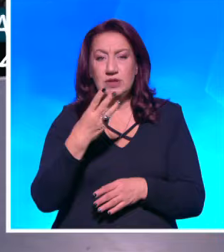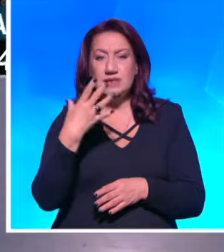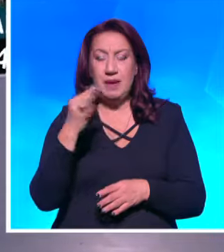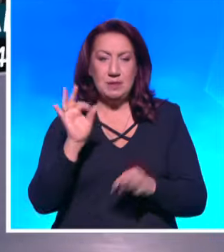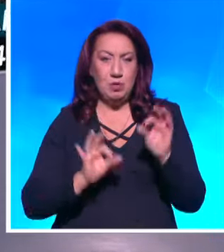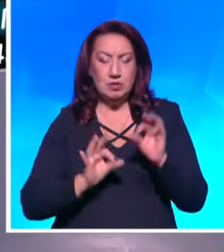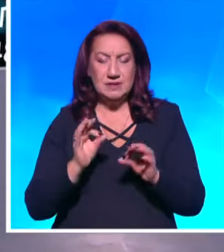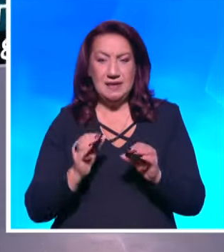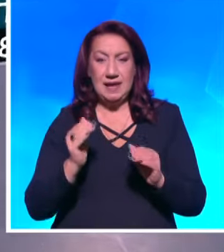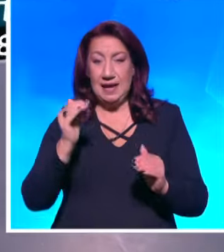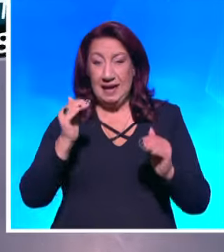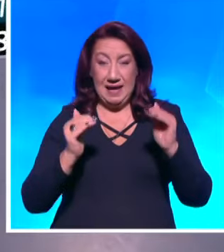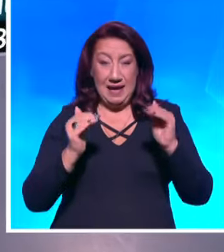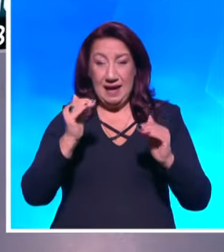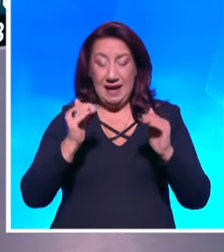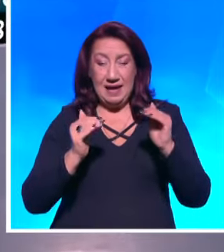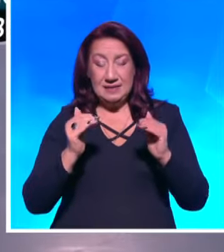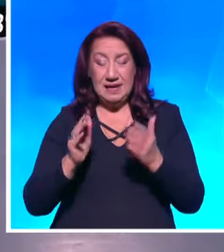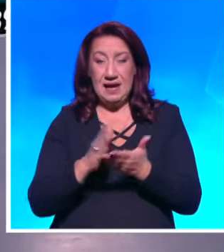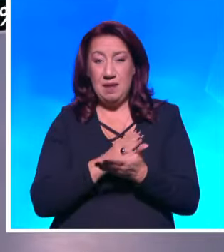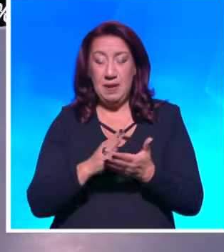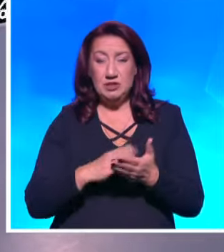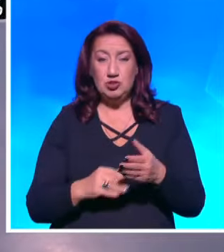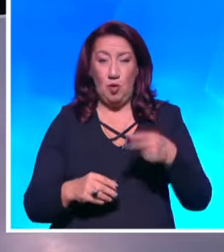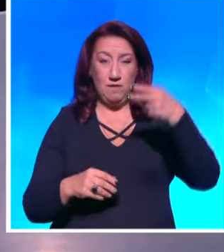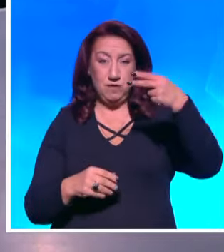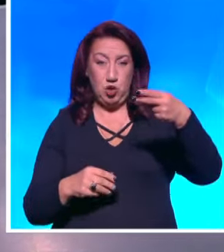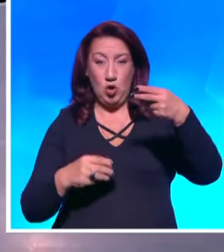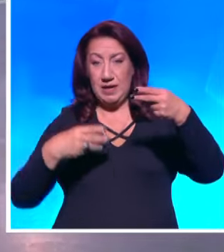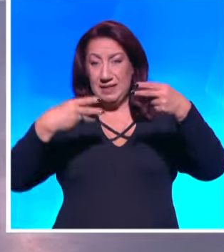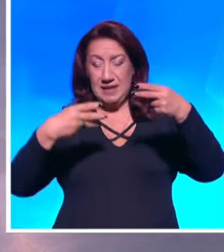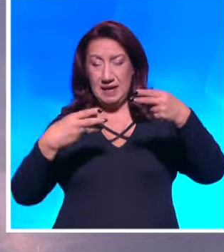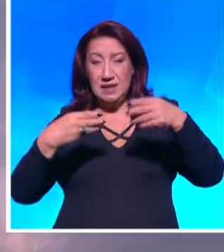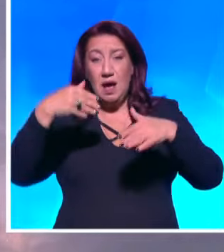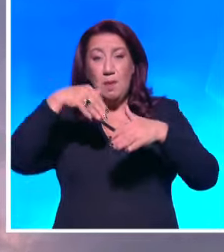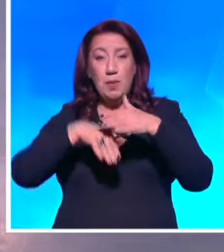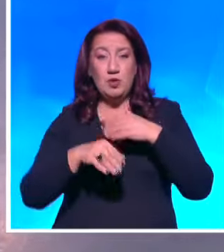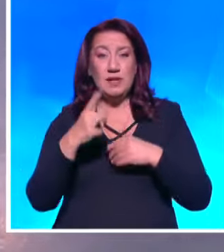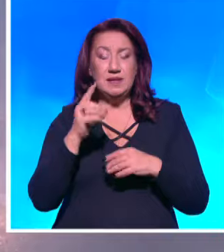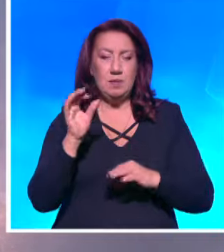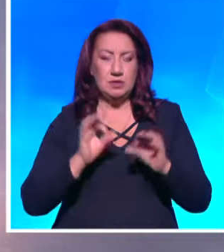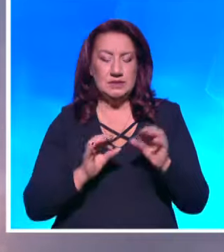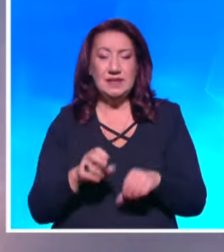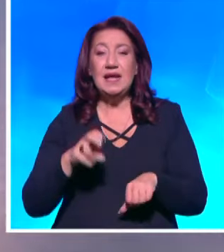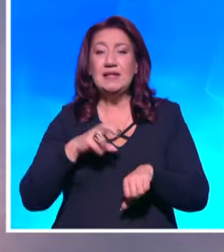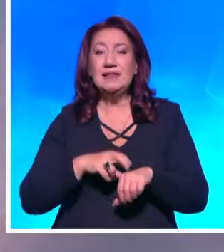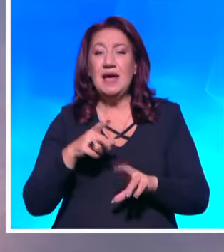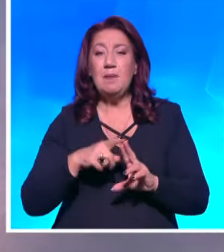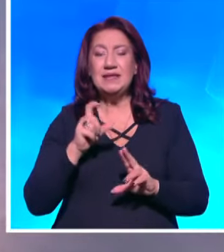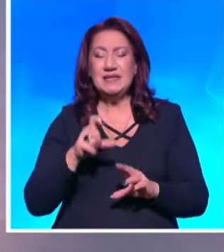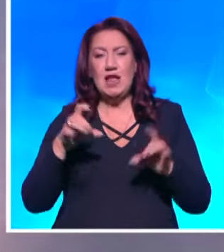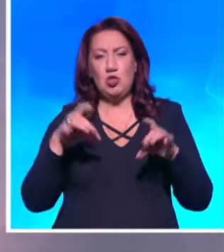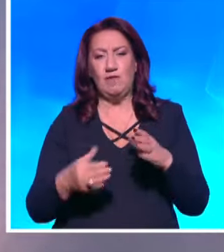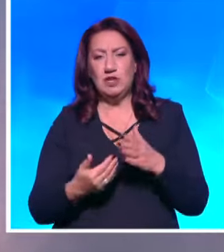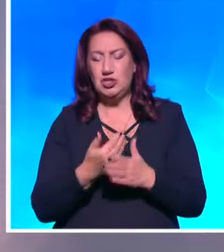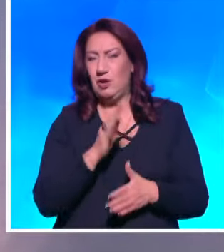13,35%. Разликата между вторите и третите е под 1%. ДПС е ново начало на Делян Пеевски. Влиза в